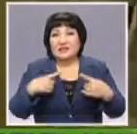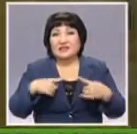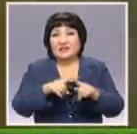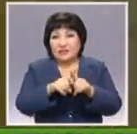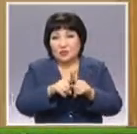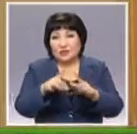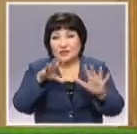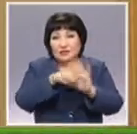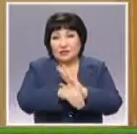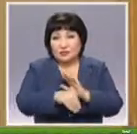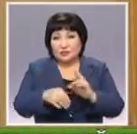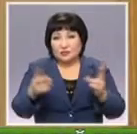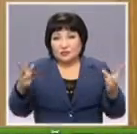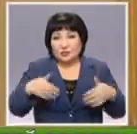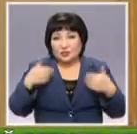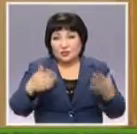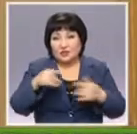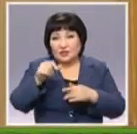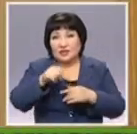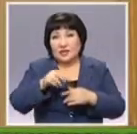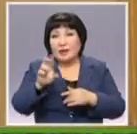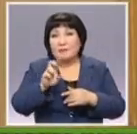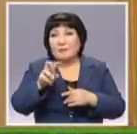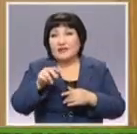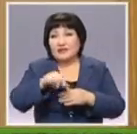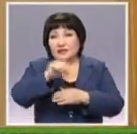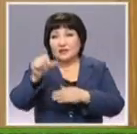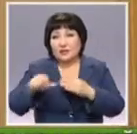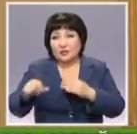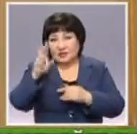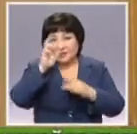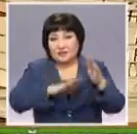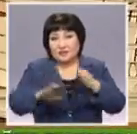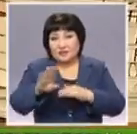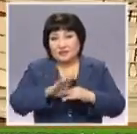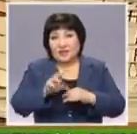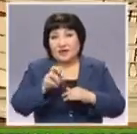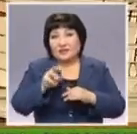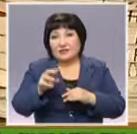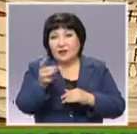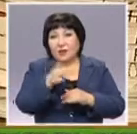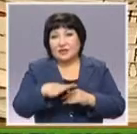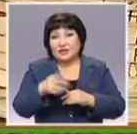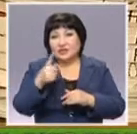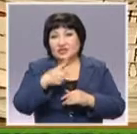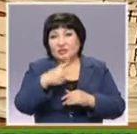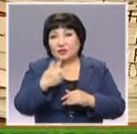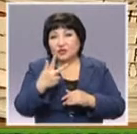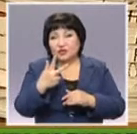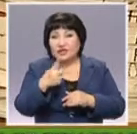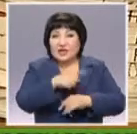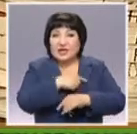ұсынды. Ал бүгінде Балтика жағалауындағы елдердегі жүйені Алатау ауданындағы нөмірі 23-ші емхана